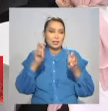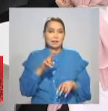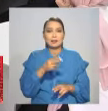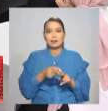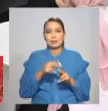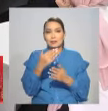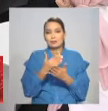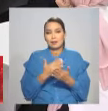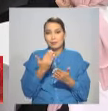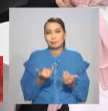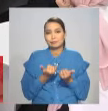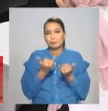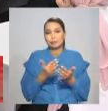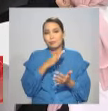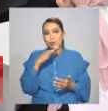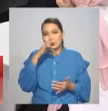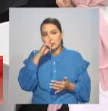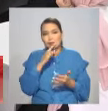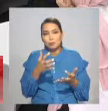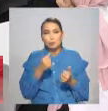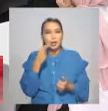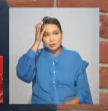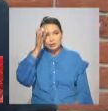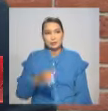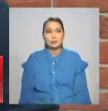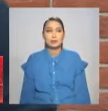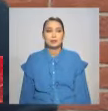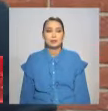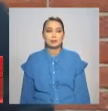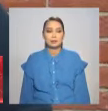мнению, позволит многим казахстанцам получить качественное образование.